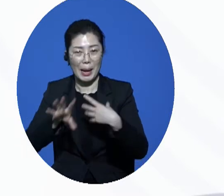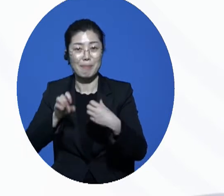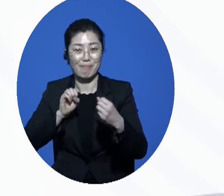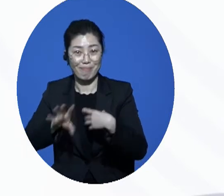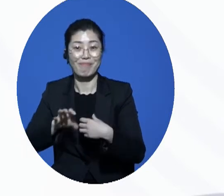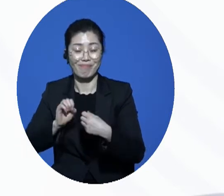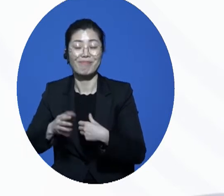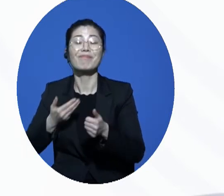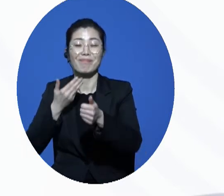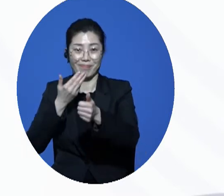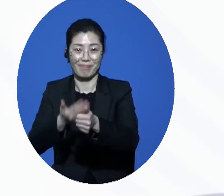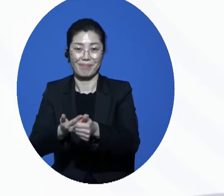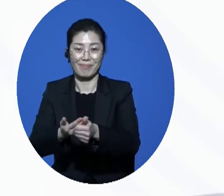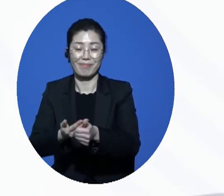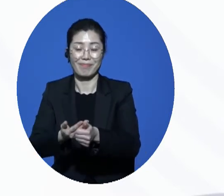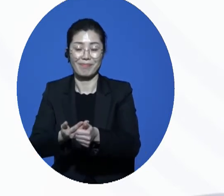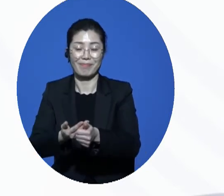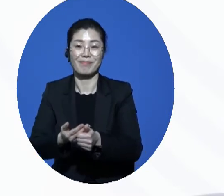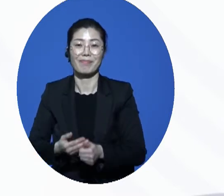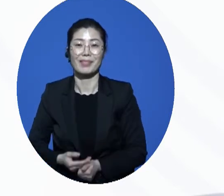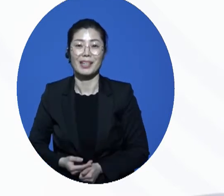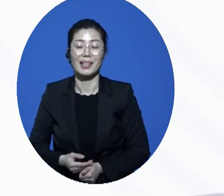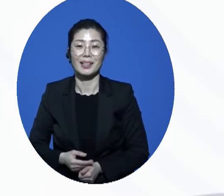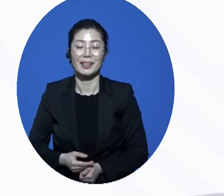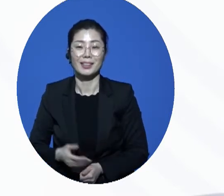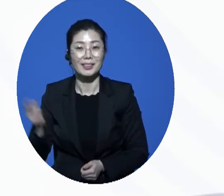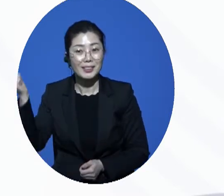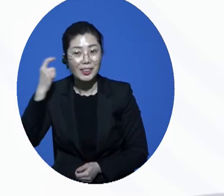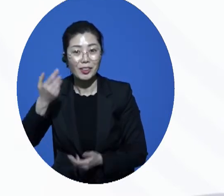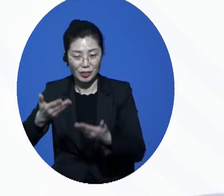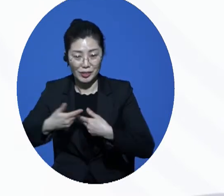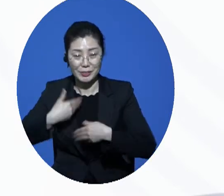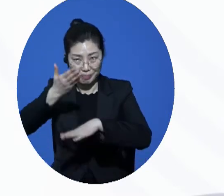열심히 답변을 드릴 수 있도록 하겠습니다. 경청해